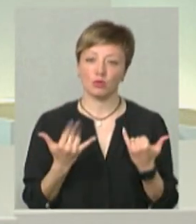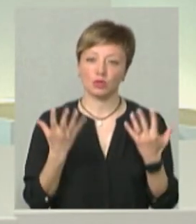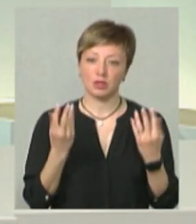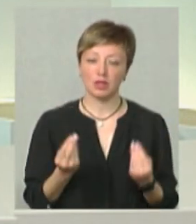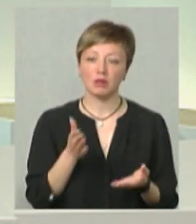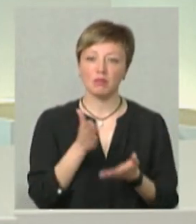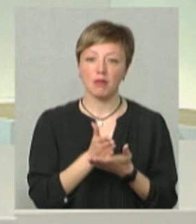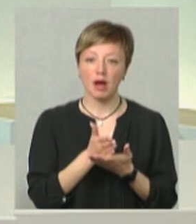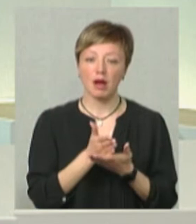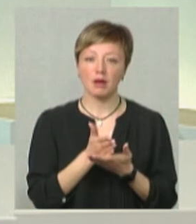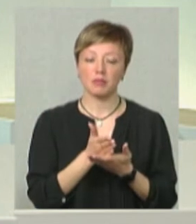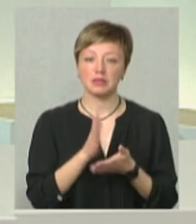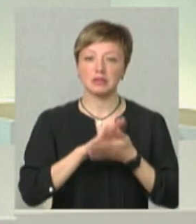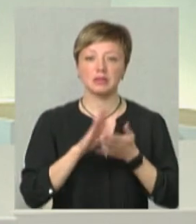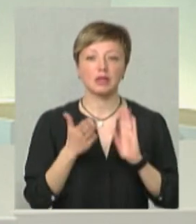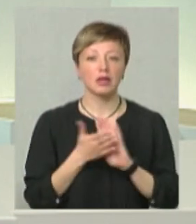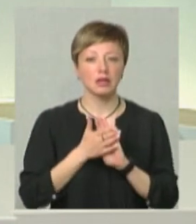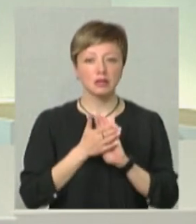день ми маємо ті стани, це